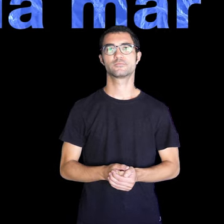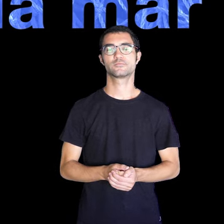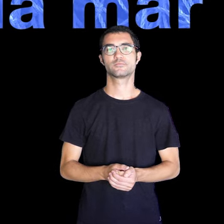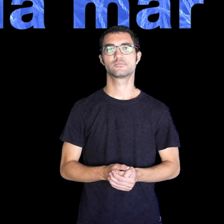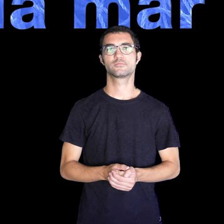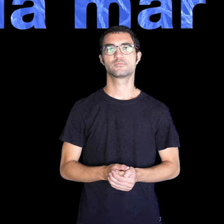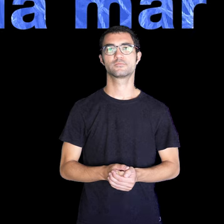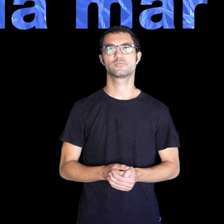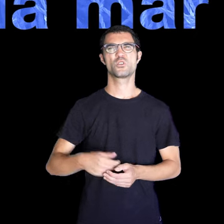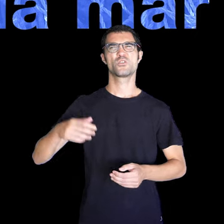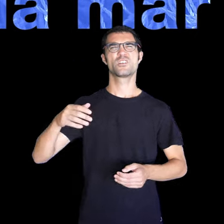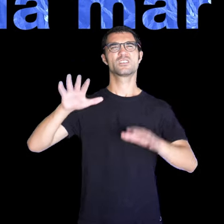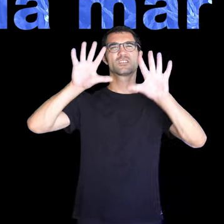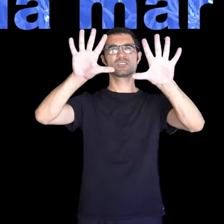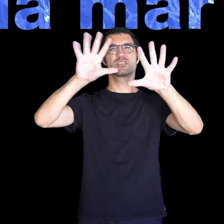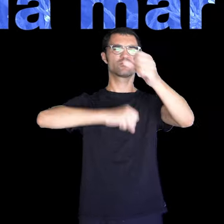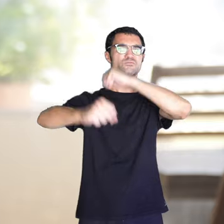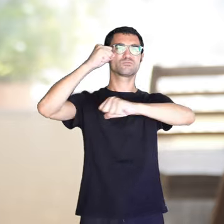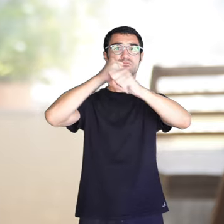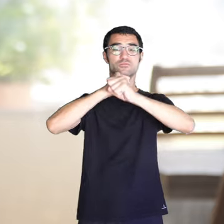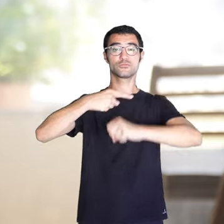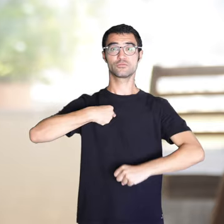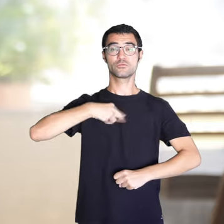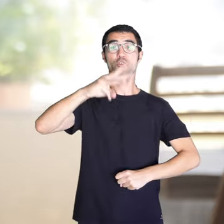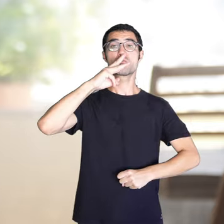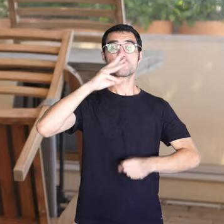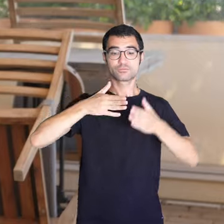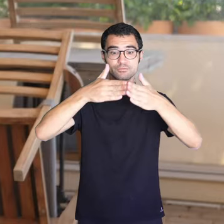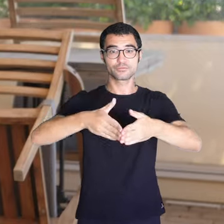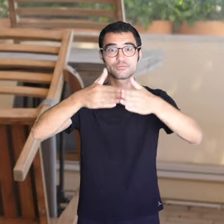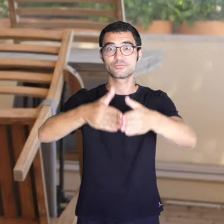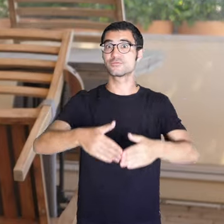T'he dit que fa més de 10 anys que no he sortit a la mà. Oh, més.